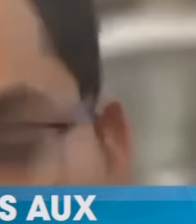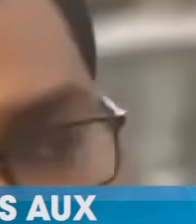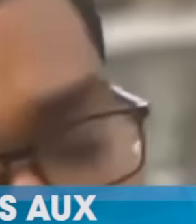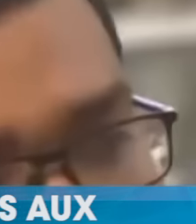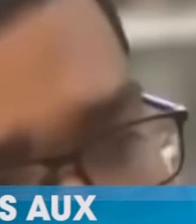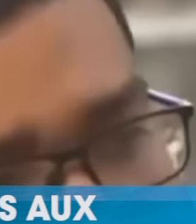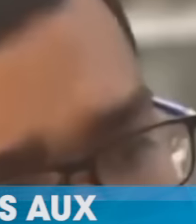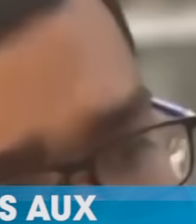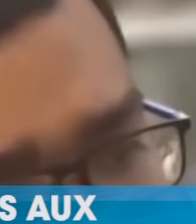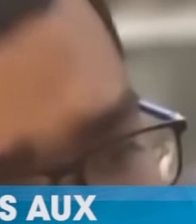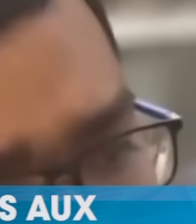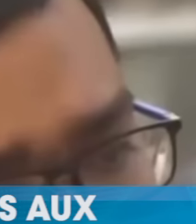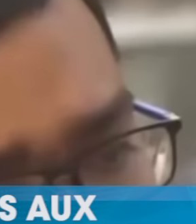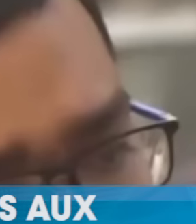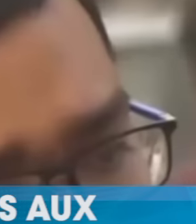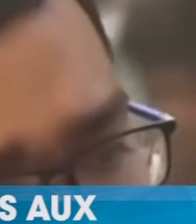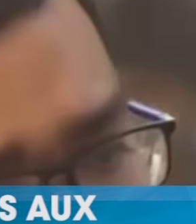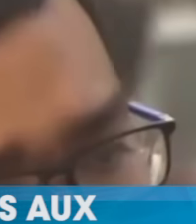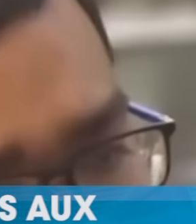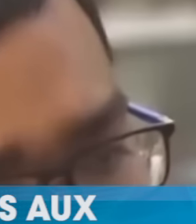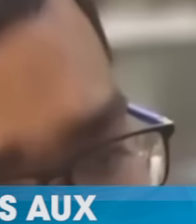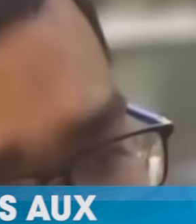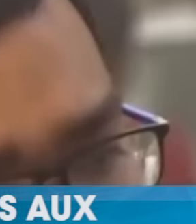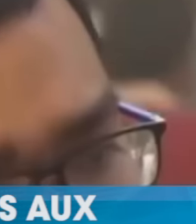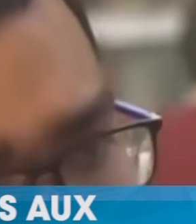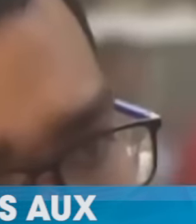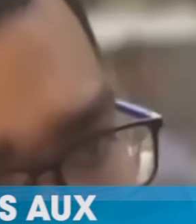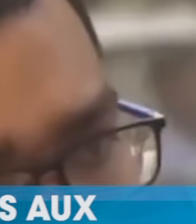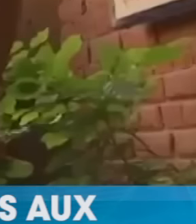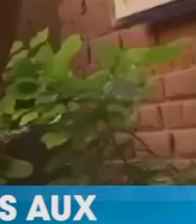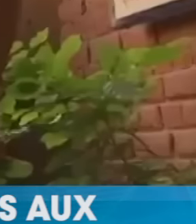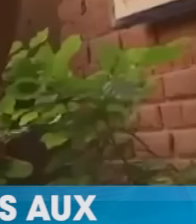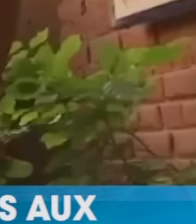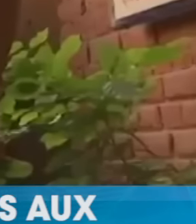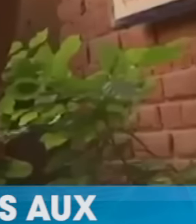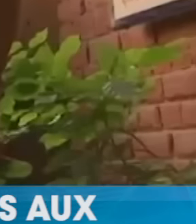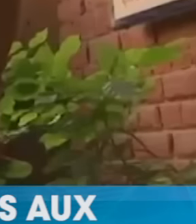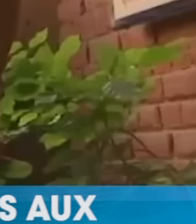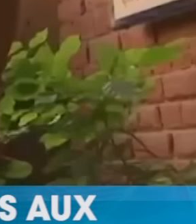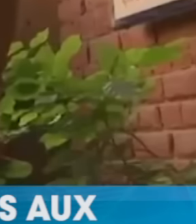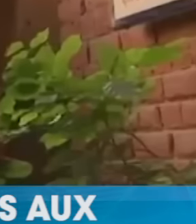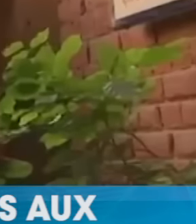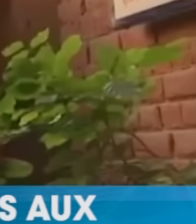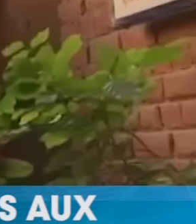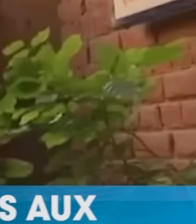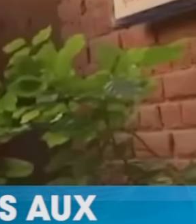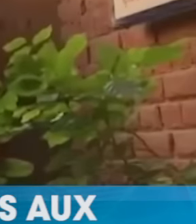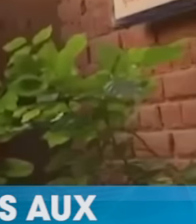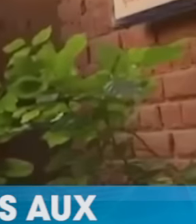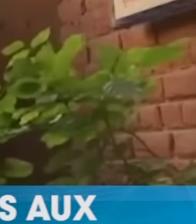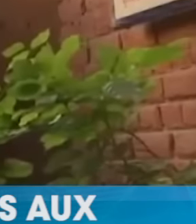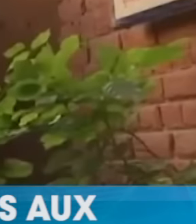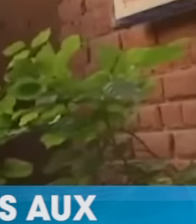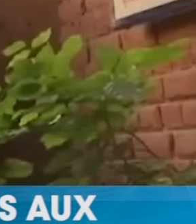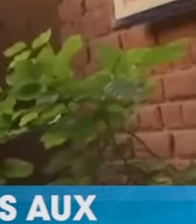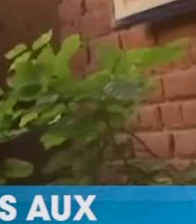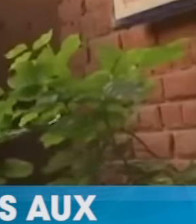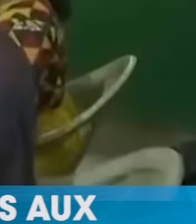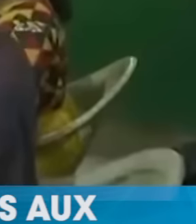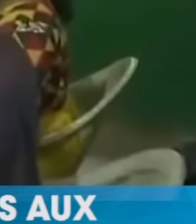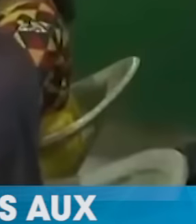545 députés qui siégeront pendant 5 ans dans la chambre basse du Parlement. Un scrutin hors norme qui sera étalé sur